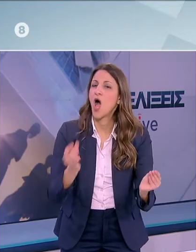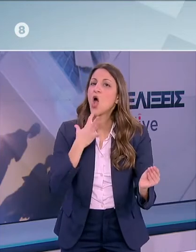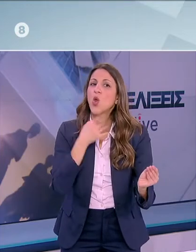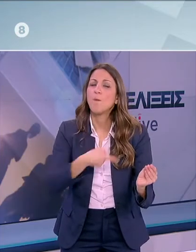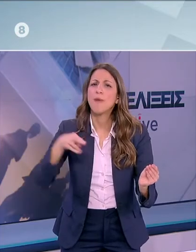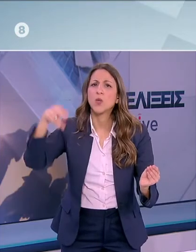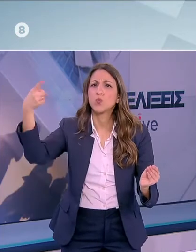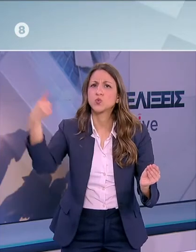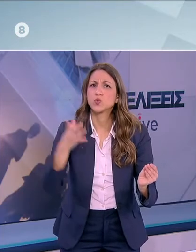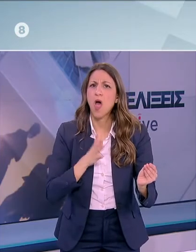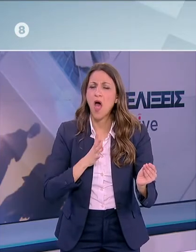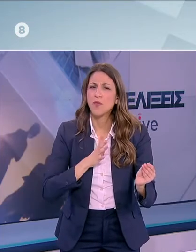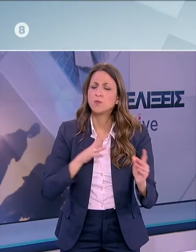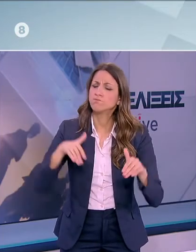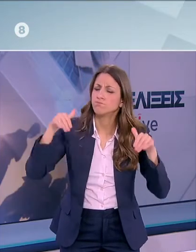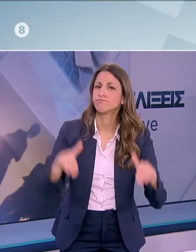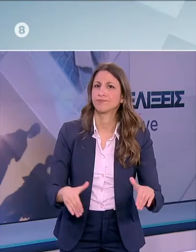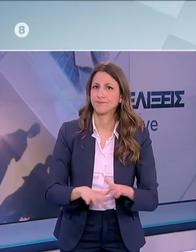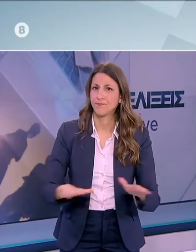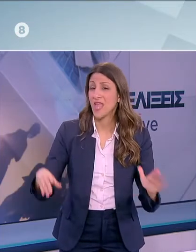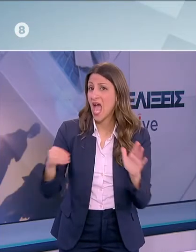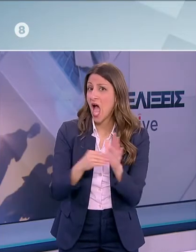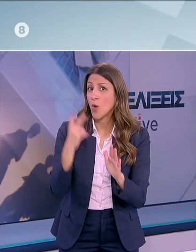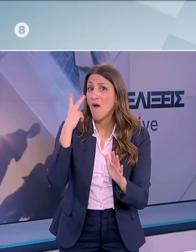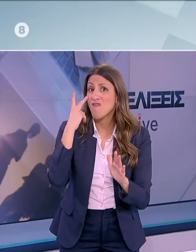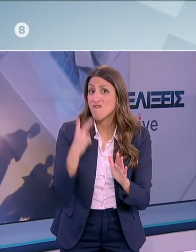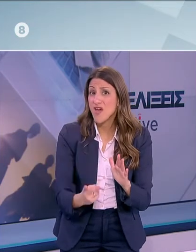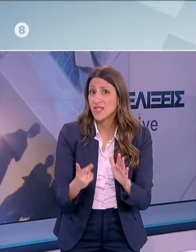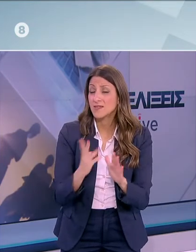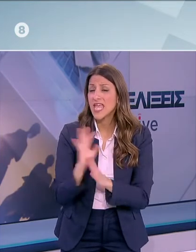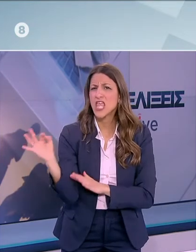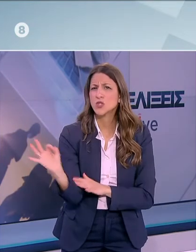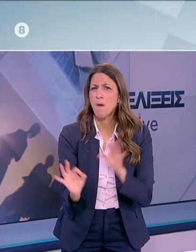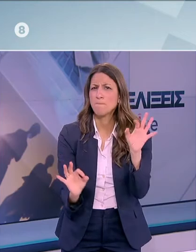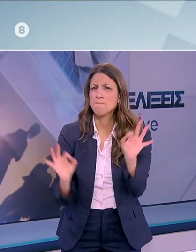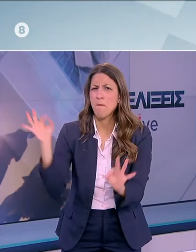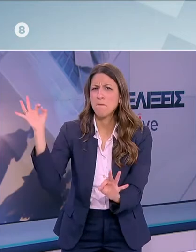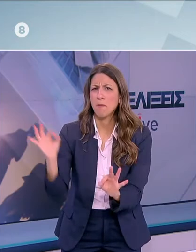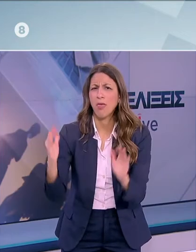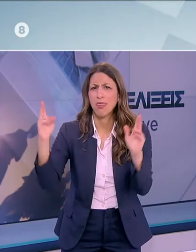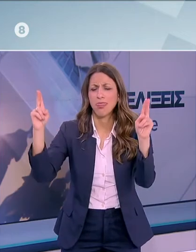από τα δεδομένα που μας ενημερώνεται καθημερινά, υπάρχει σταδιακή υποχώρηση του ρυθμού μετάδοσης στη χώρα μας.